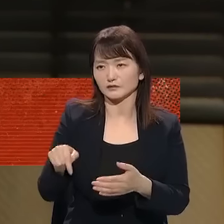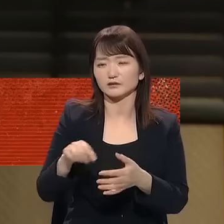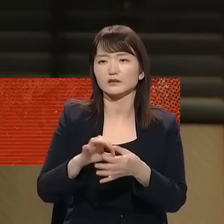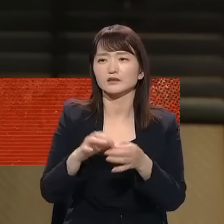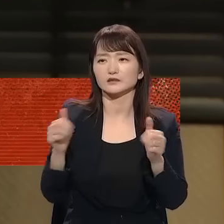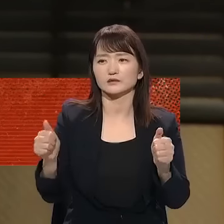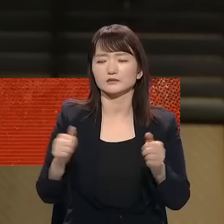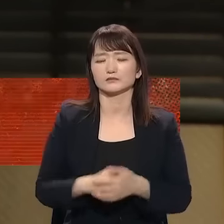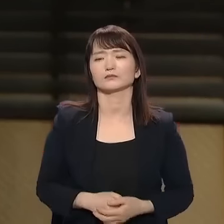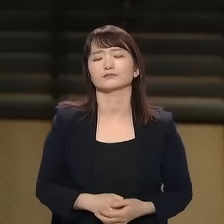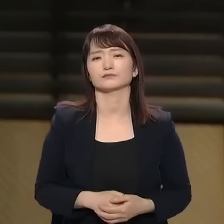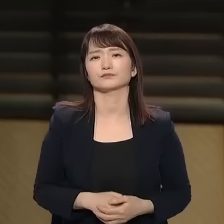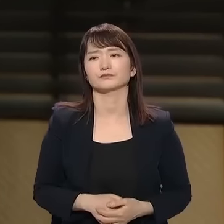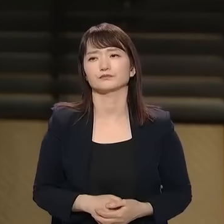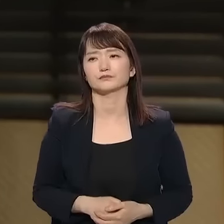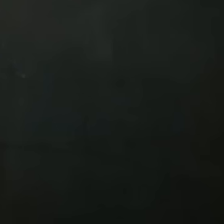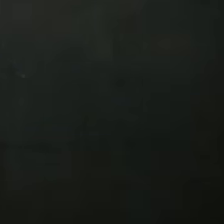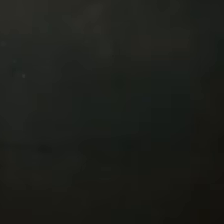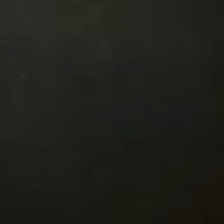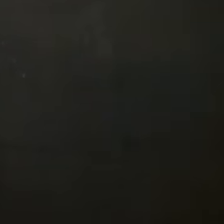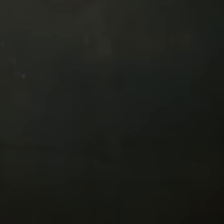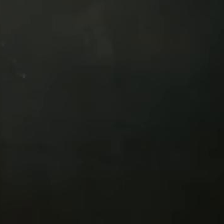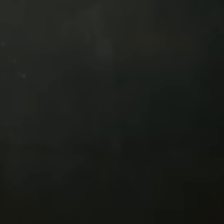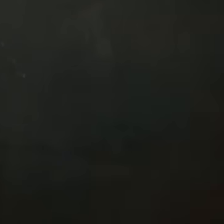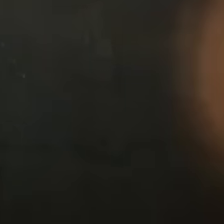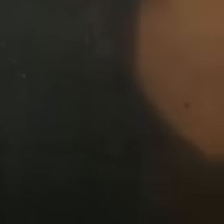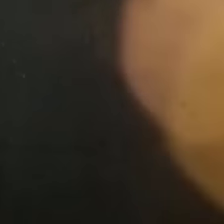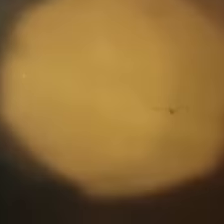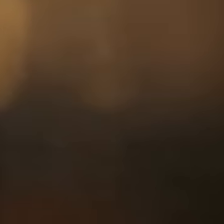31일 날 처음으로 시작을 합니다 아 그